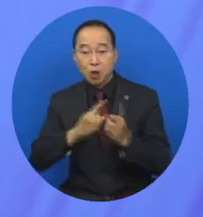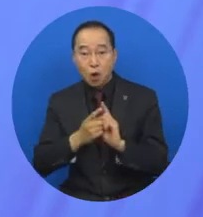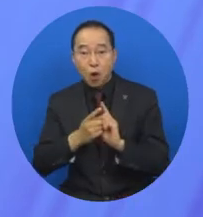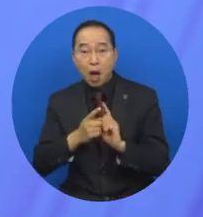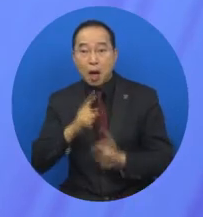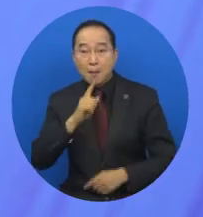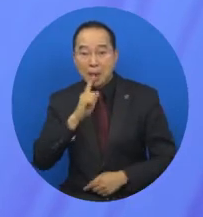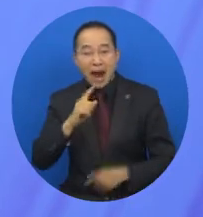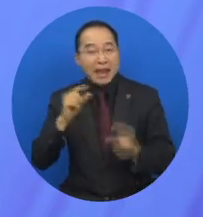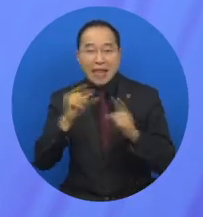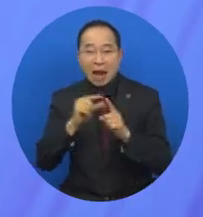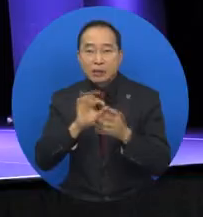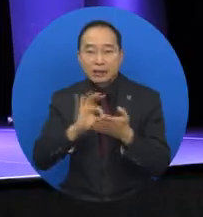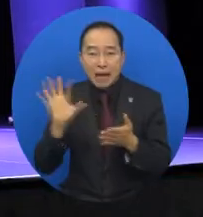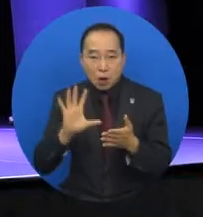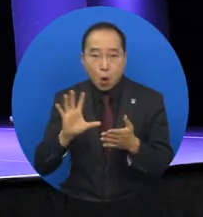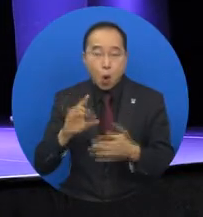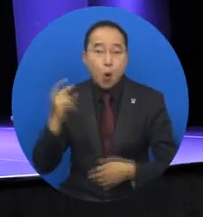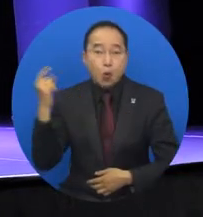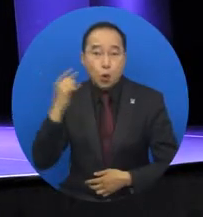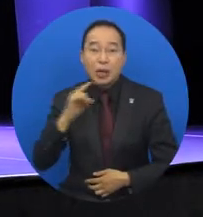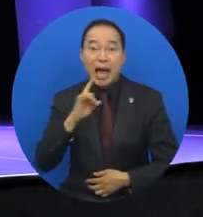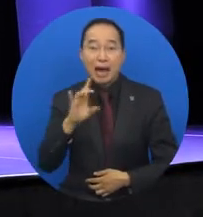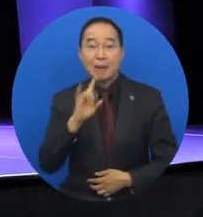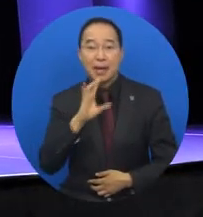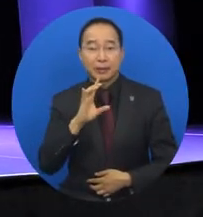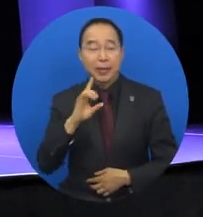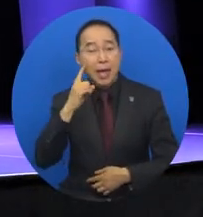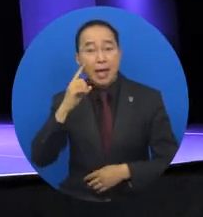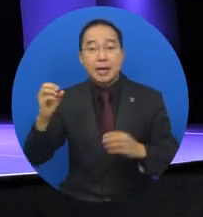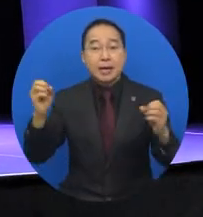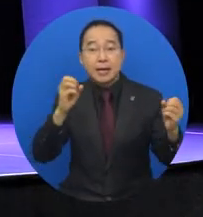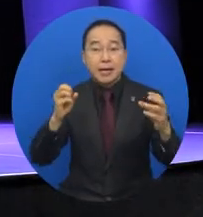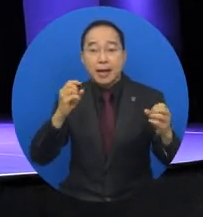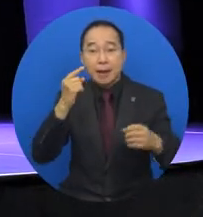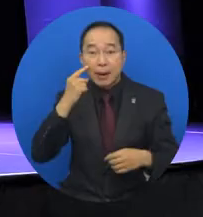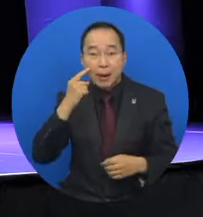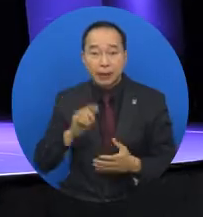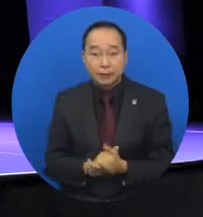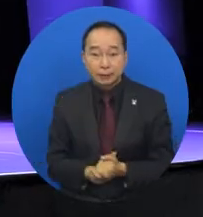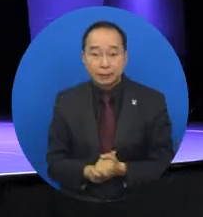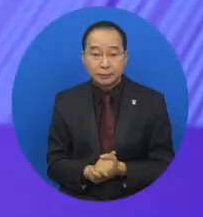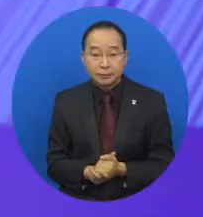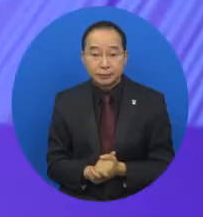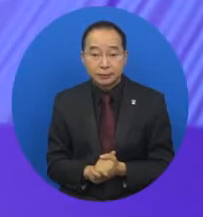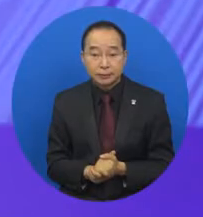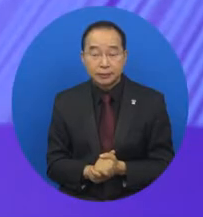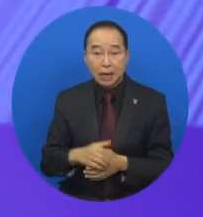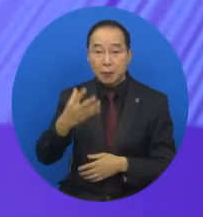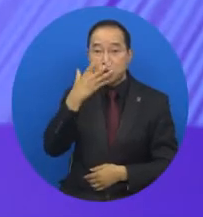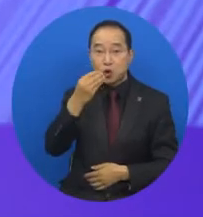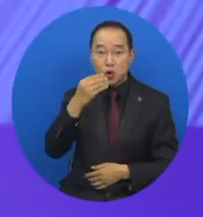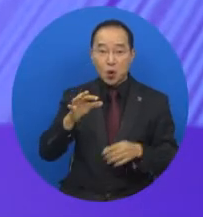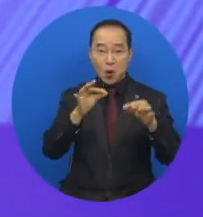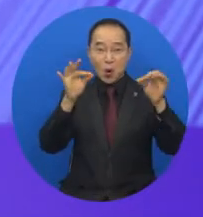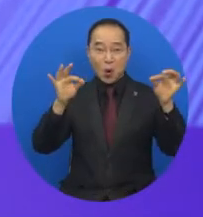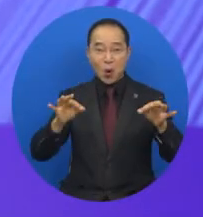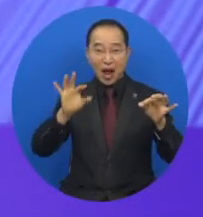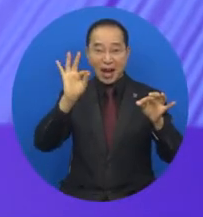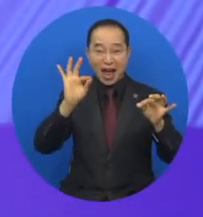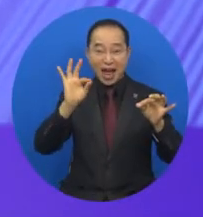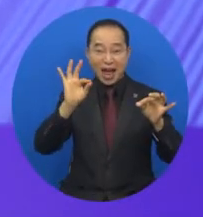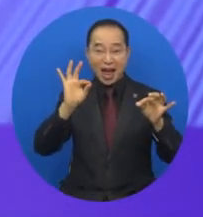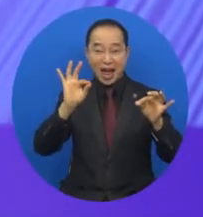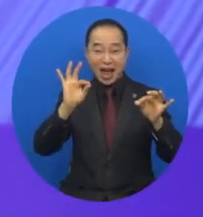소리로만 서로 소통하기. 두 번째는 이 티슈 하나로 전달을 해보라고 했어요. 그랬더니